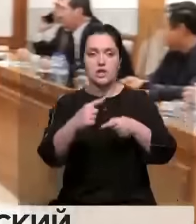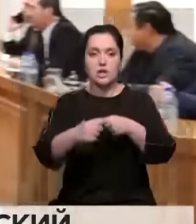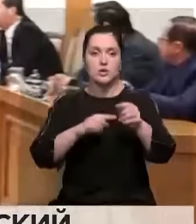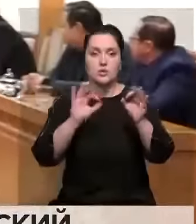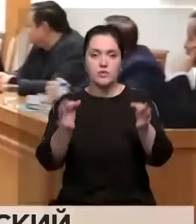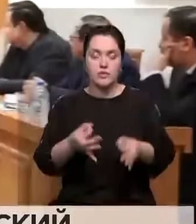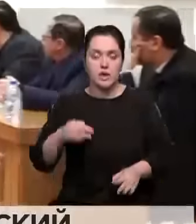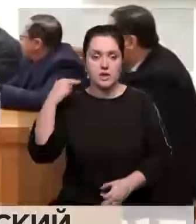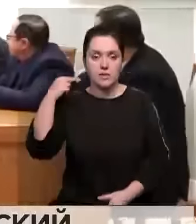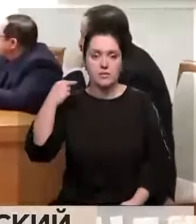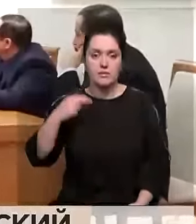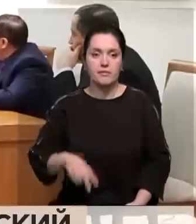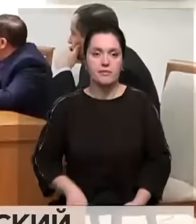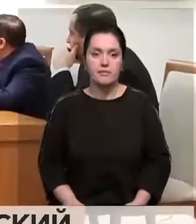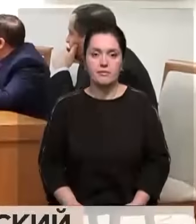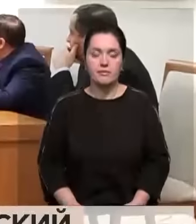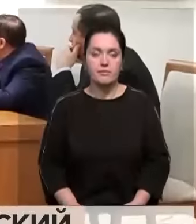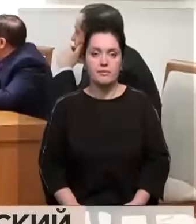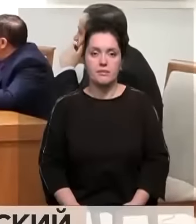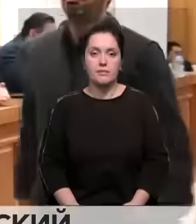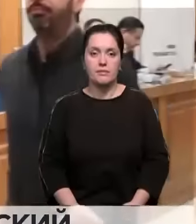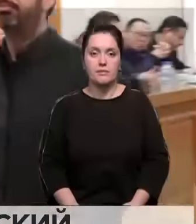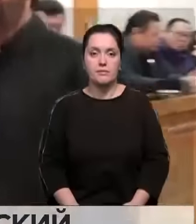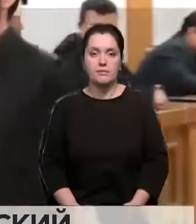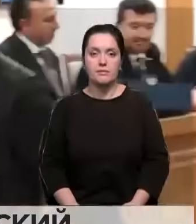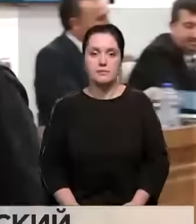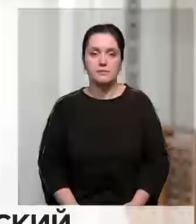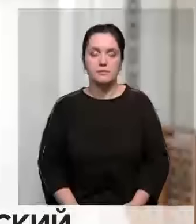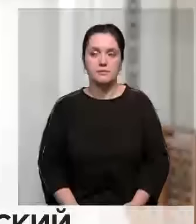через искусство и литературу.